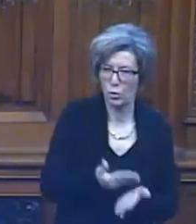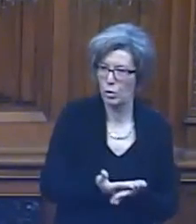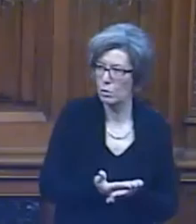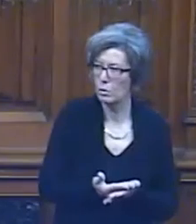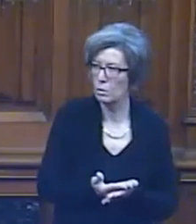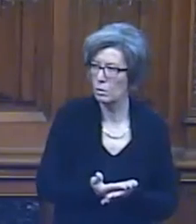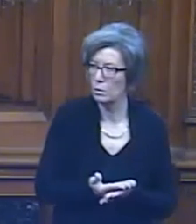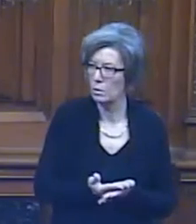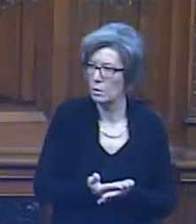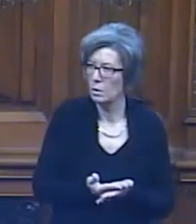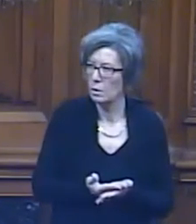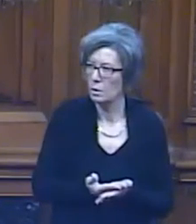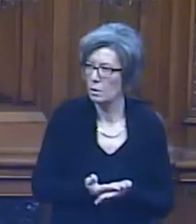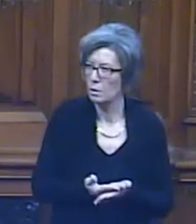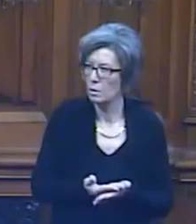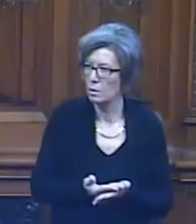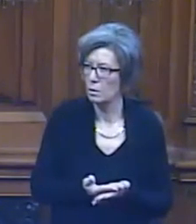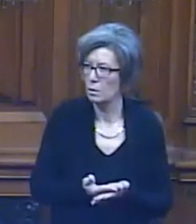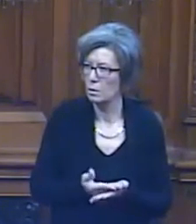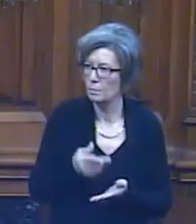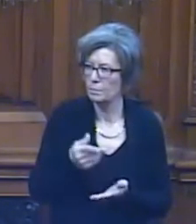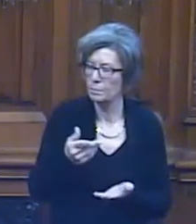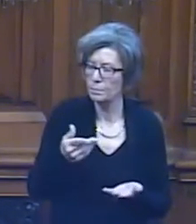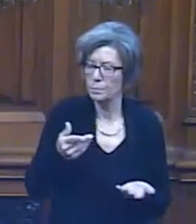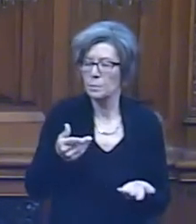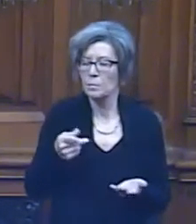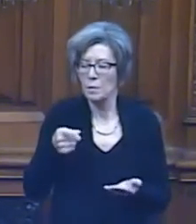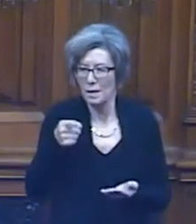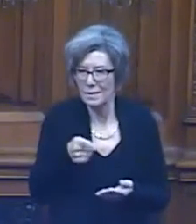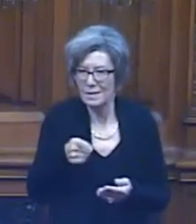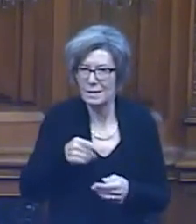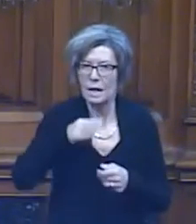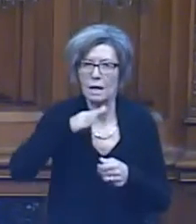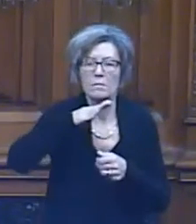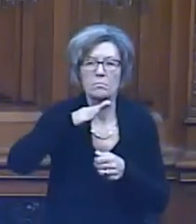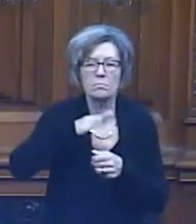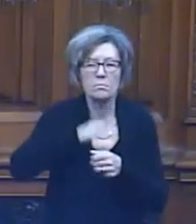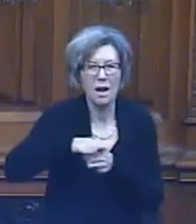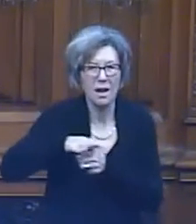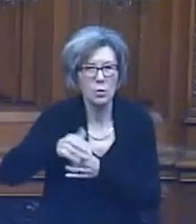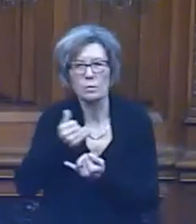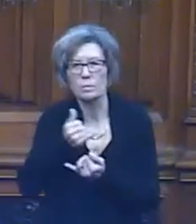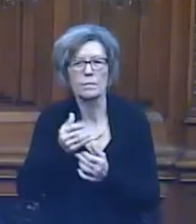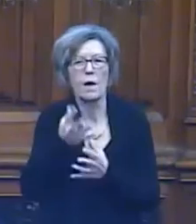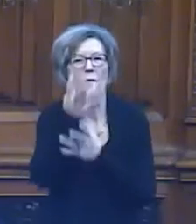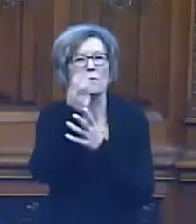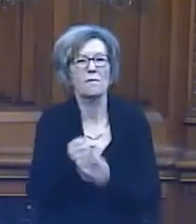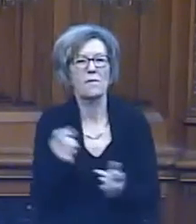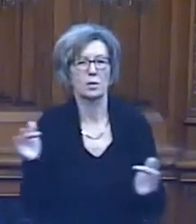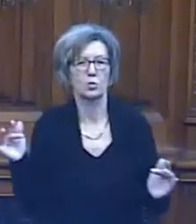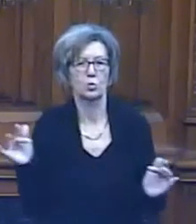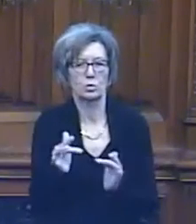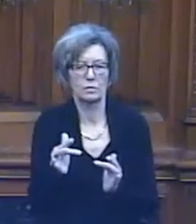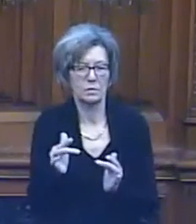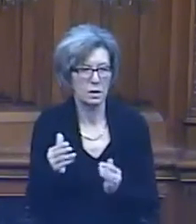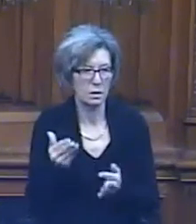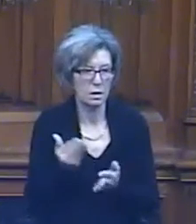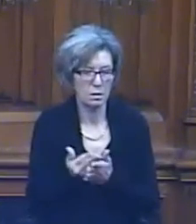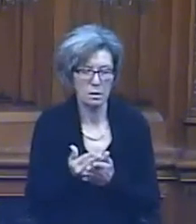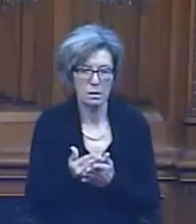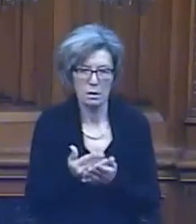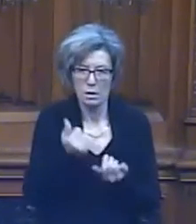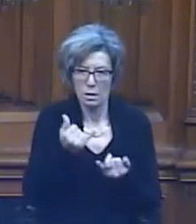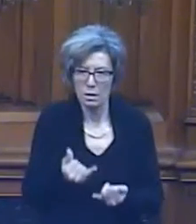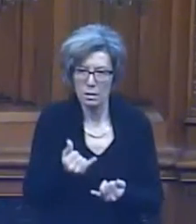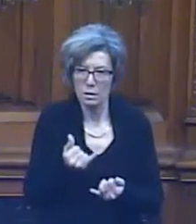Abgesehen davon, dass diese Deckelung verfassungswidrig ist, stelle ich